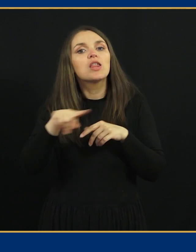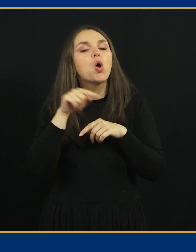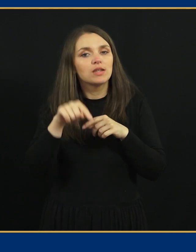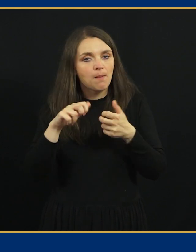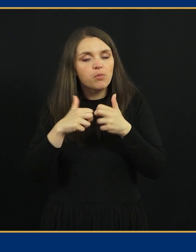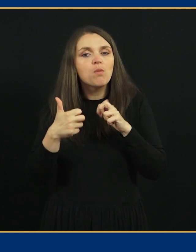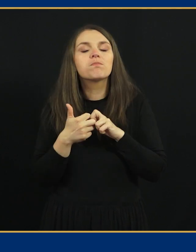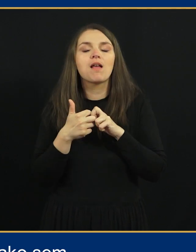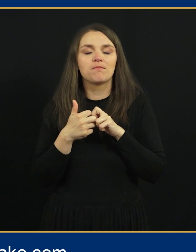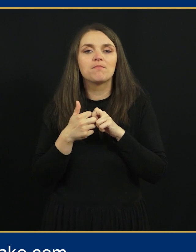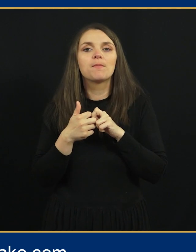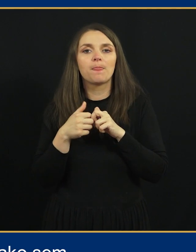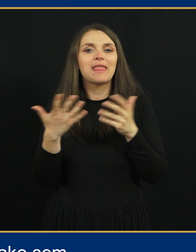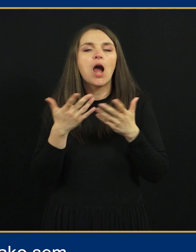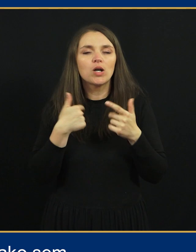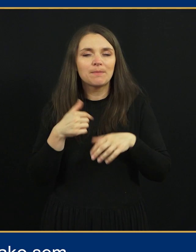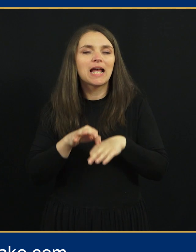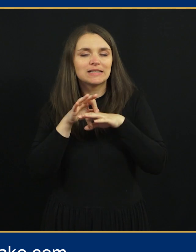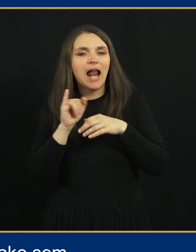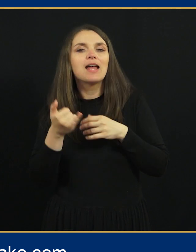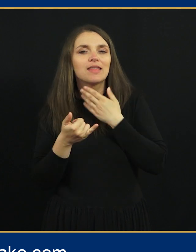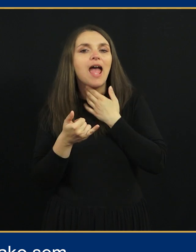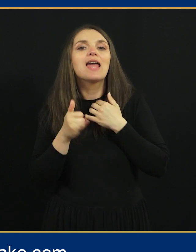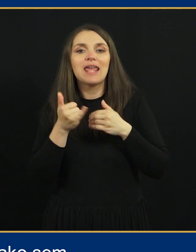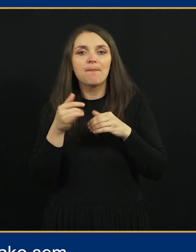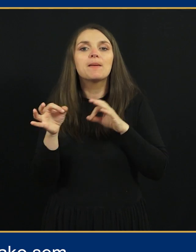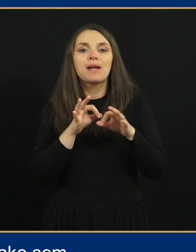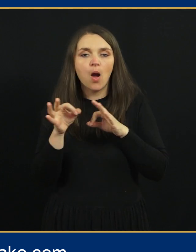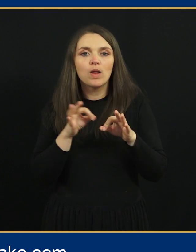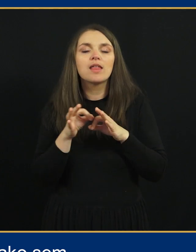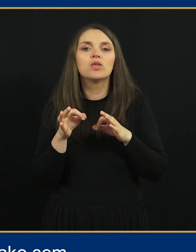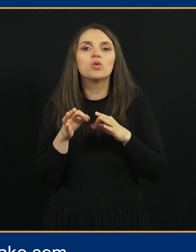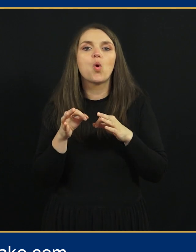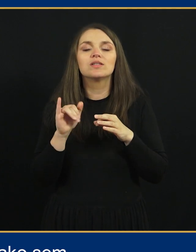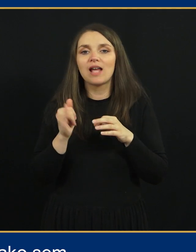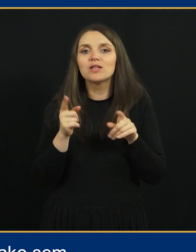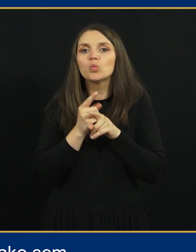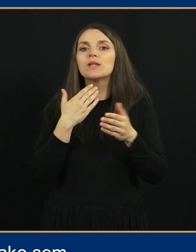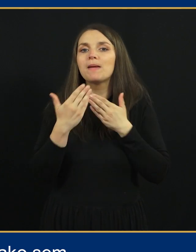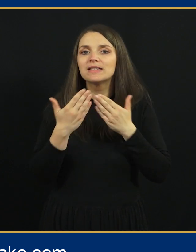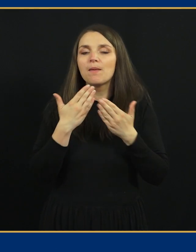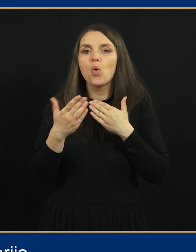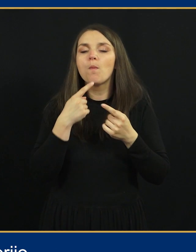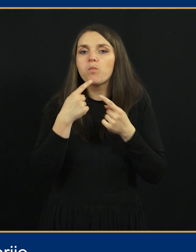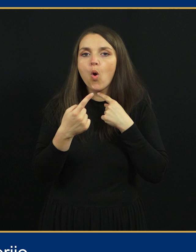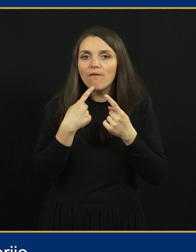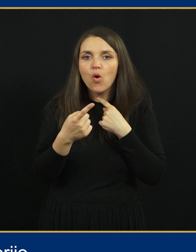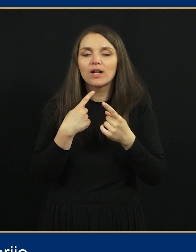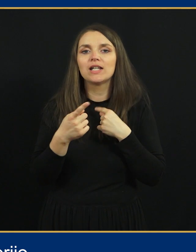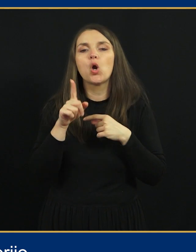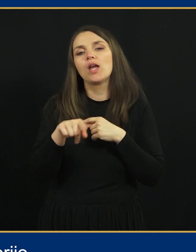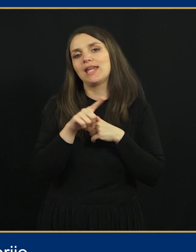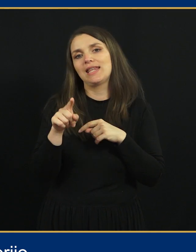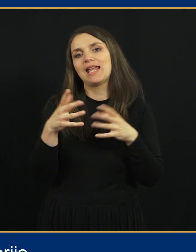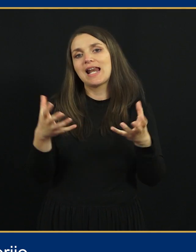ne razumejo. Zavedajo se tega problema, nekako sem vendarle zaznala, da je pripravljenost, da se tudi